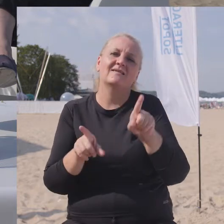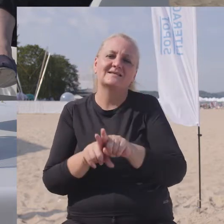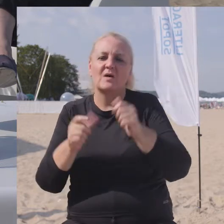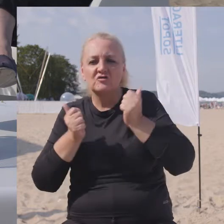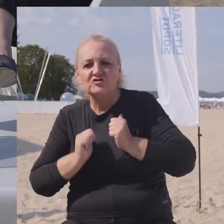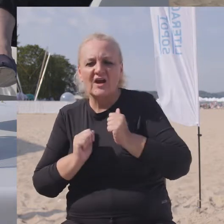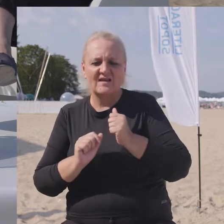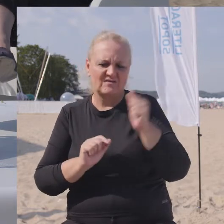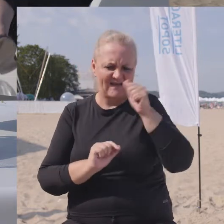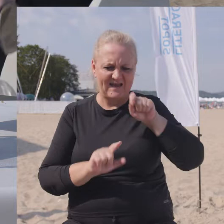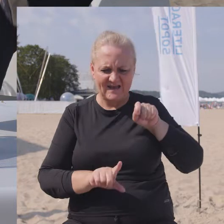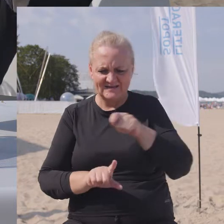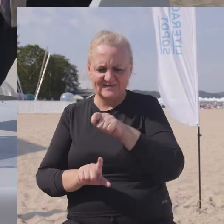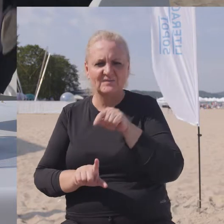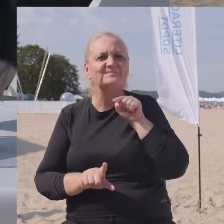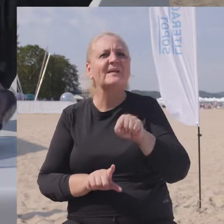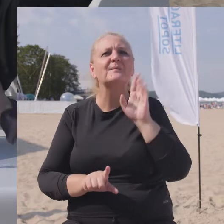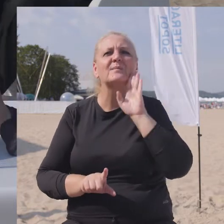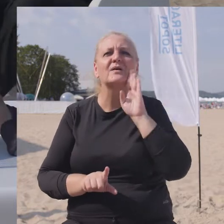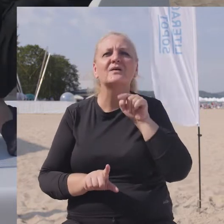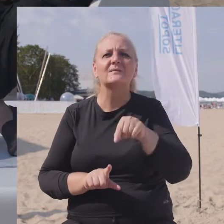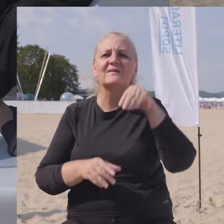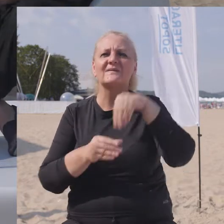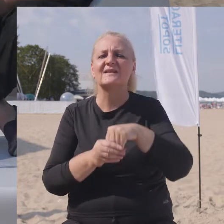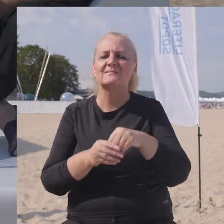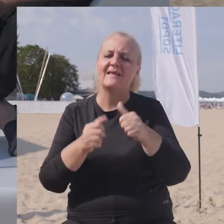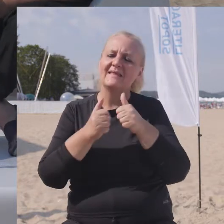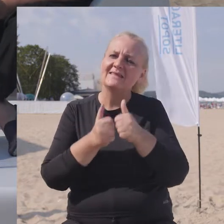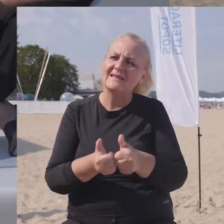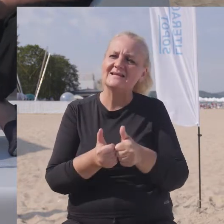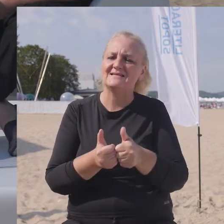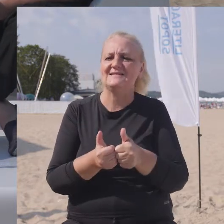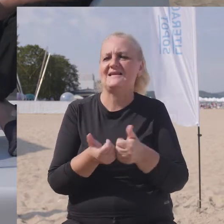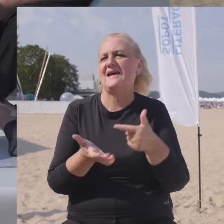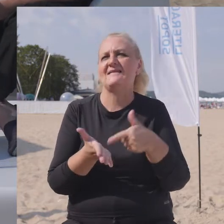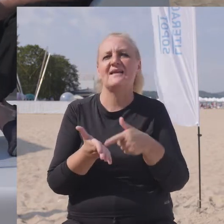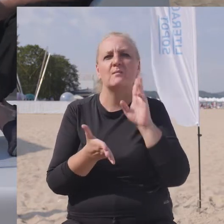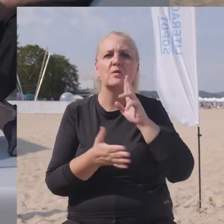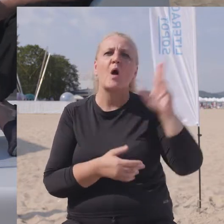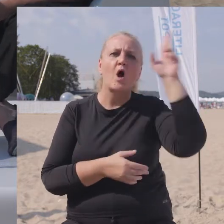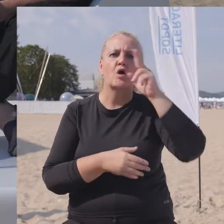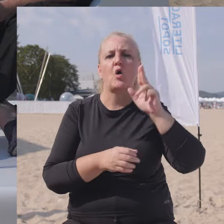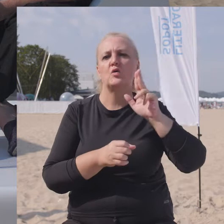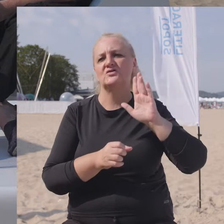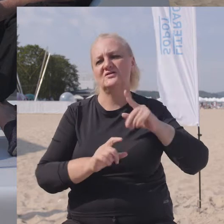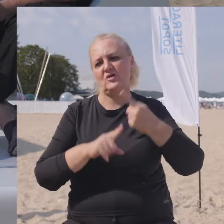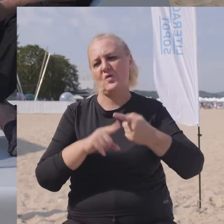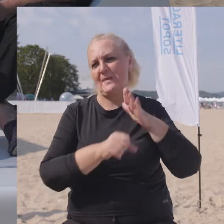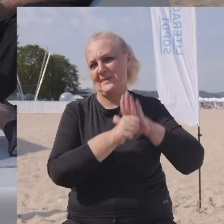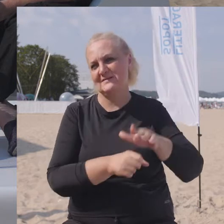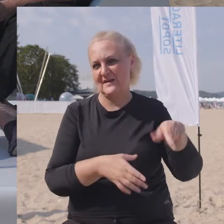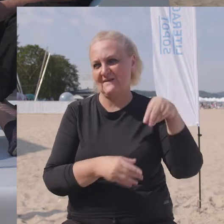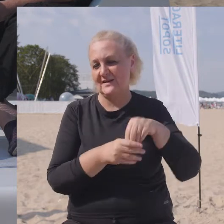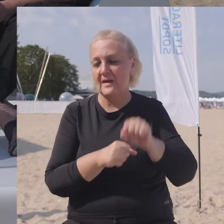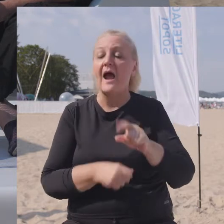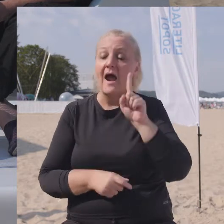tego typu kategorie mają za zadanie no, zdyscyplinować, w tym wypadku rodziców. Ale jeżeli rozpieszczaniem nazywalibyśmy